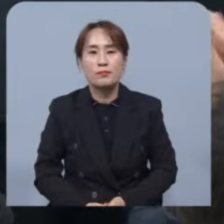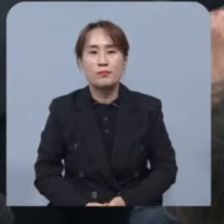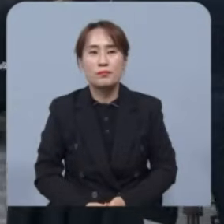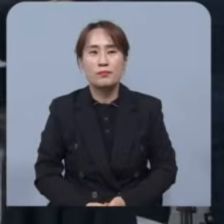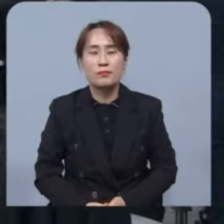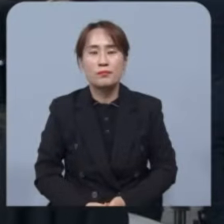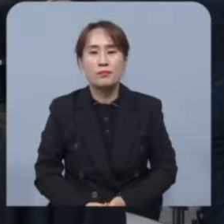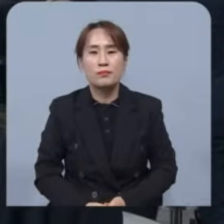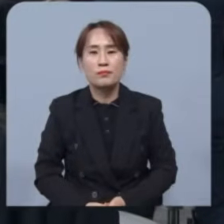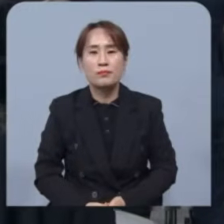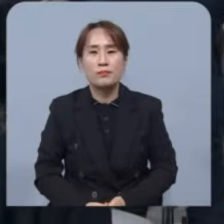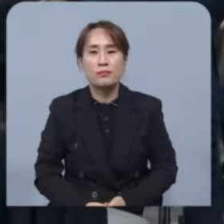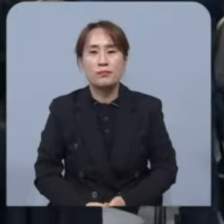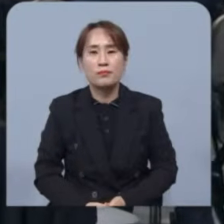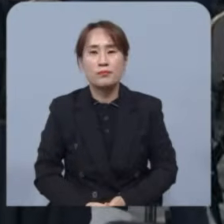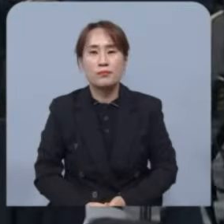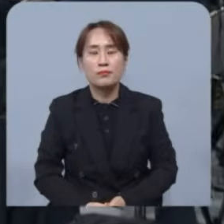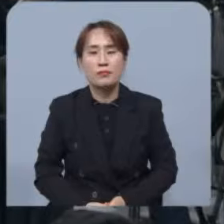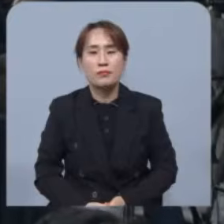네.